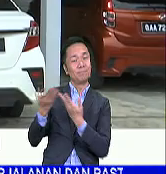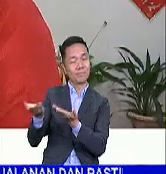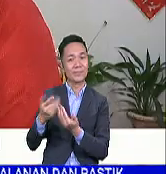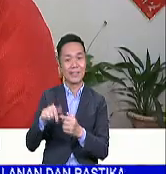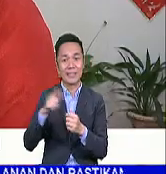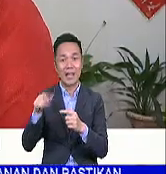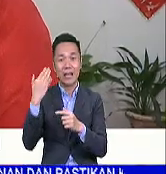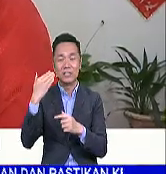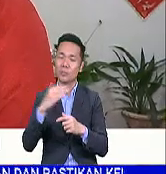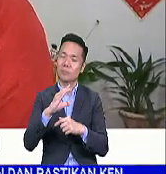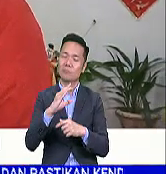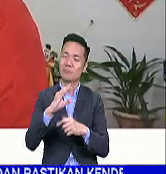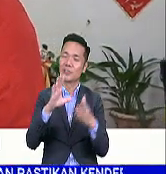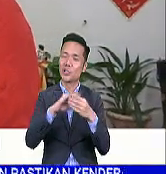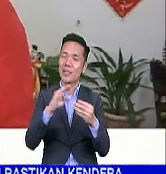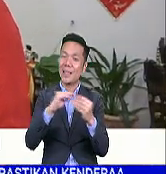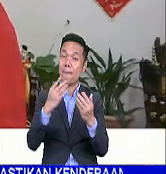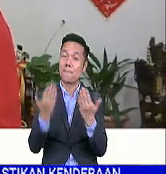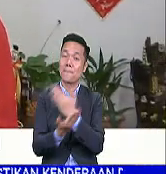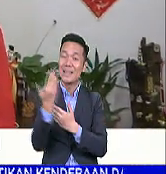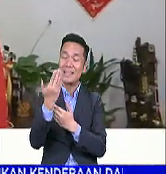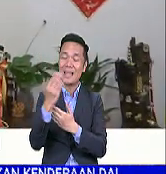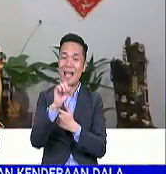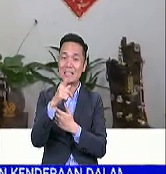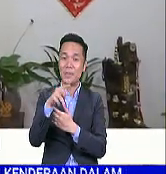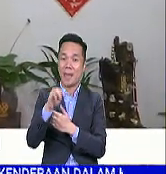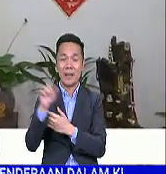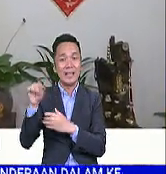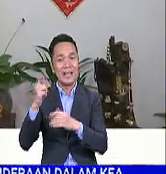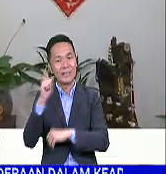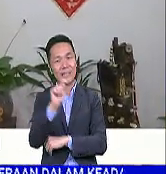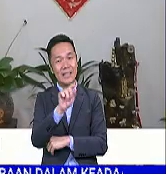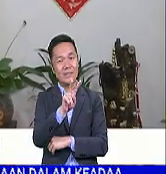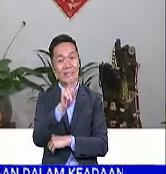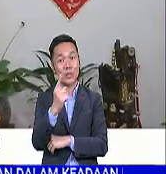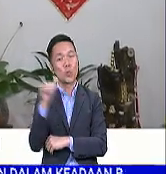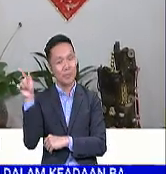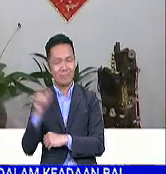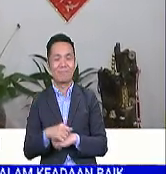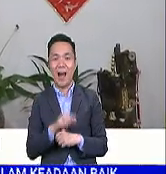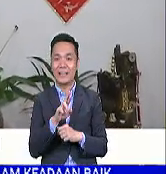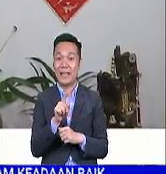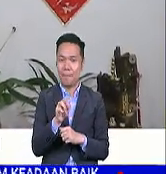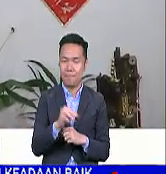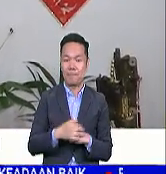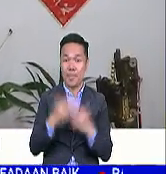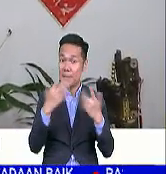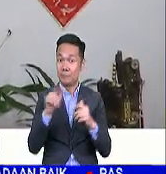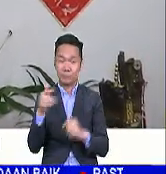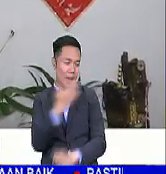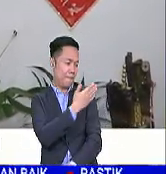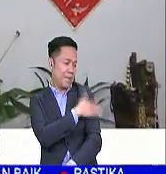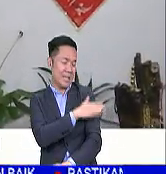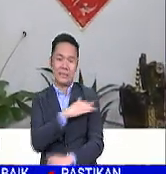langsung Cerita Pagi Sarawak menerusi slot Selamat Pagi Malaysia di TV1 pagi tadi. Sementara itu, seorang bekas